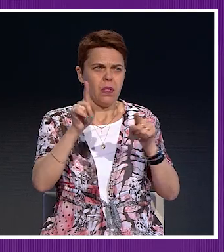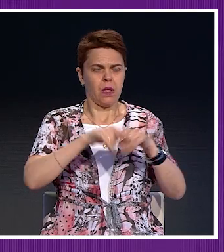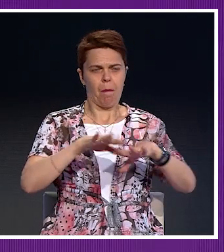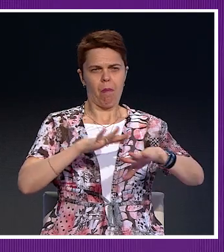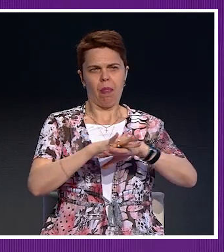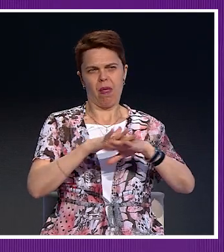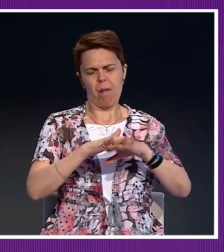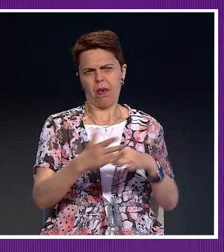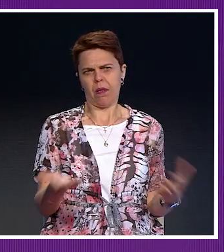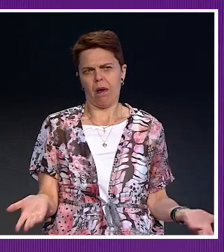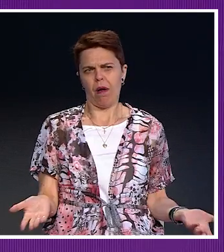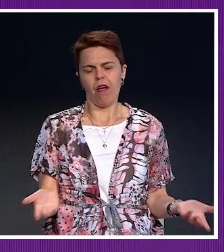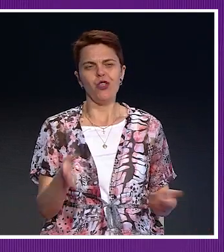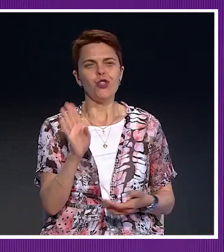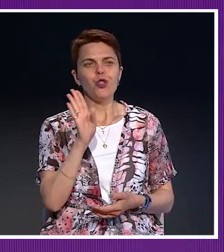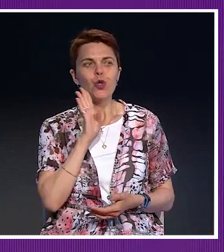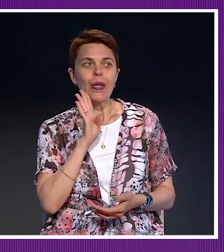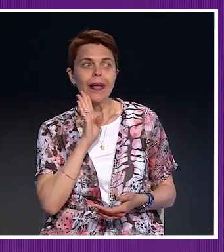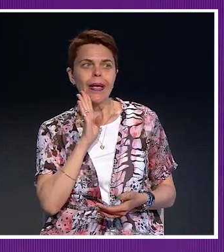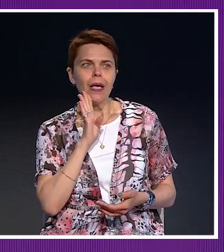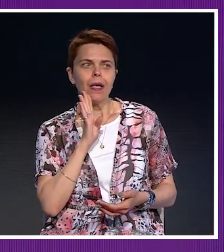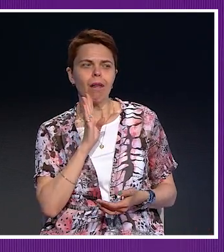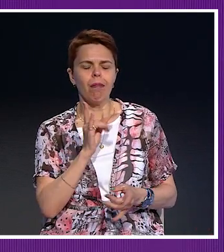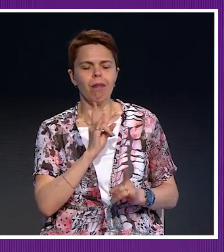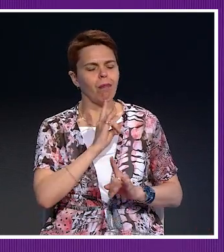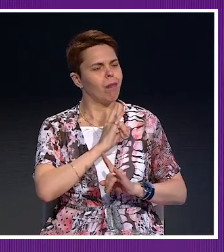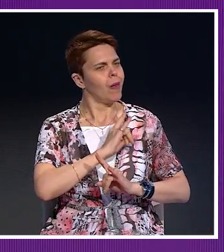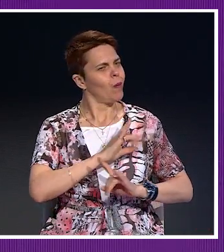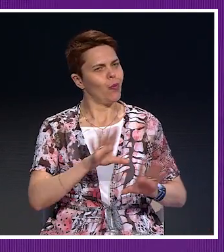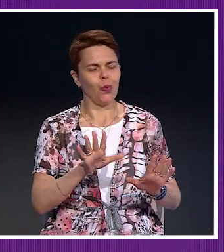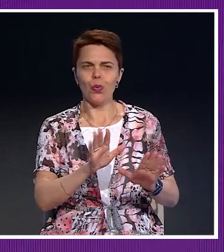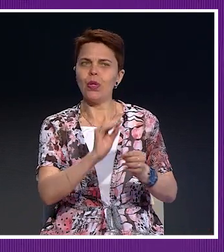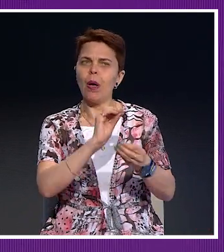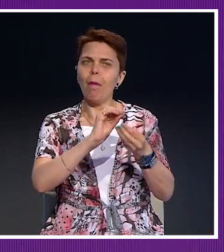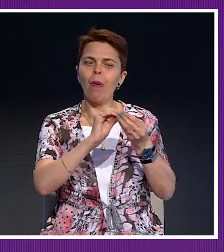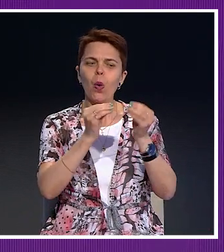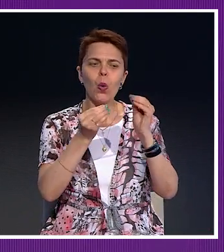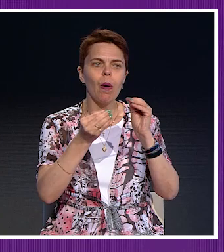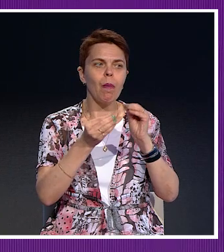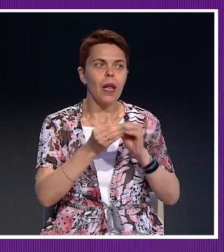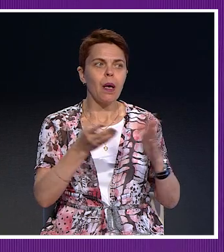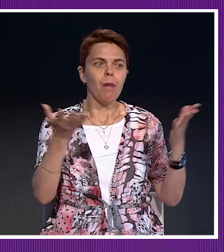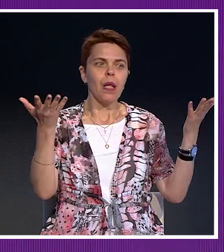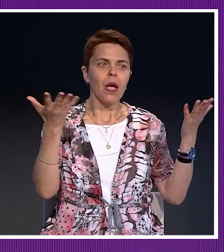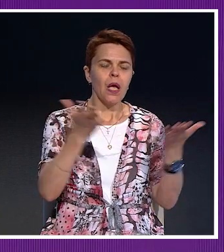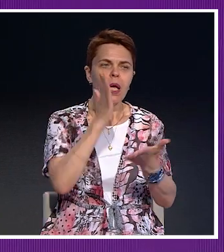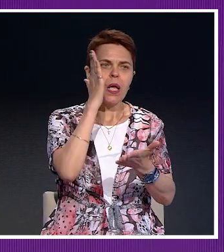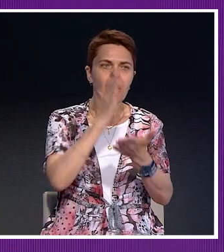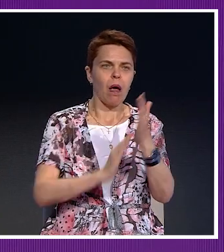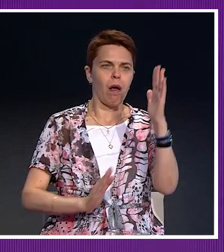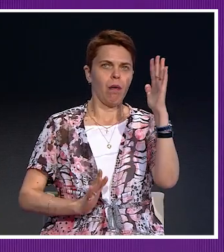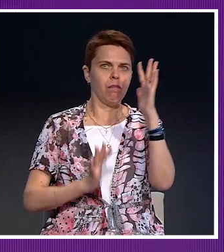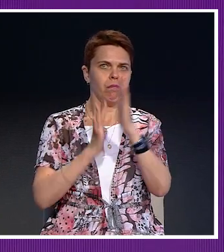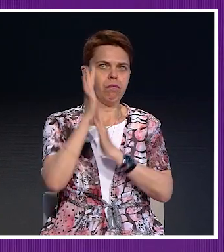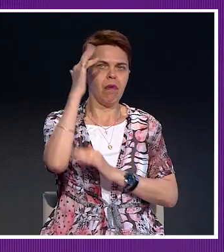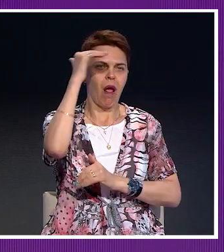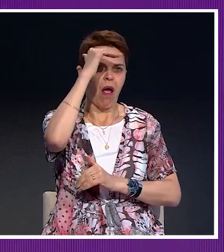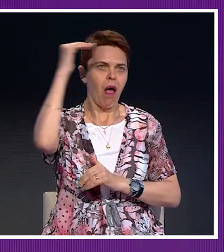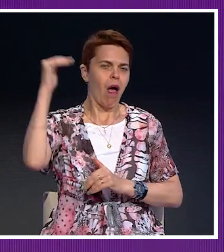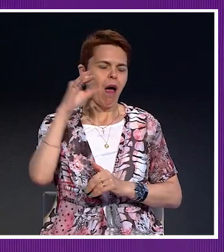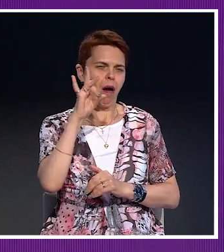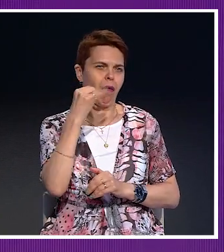математика. Жінки не будуть, ну, не буде проблем у партії, які мають рейтинги,